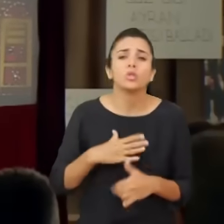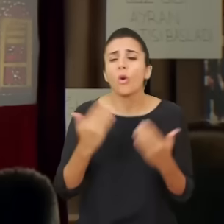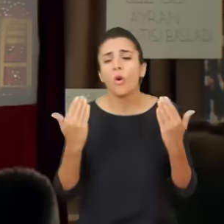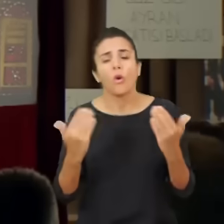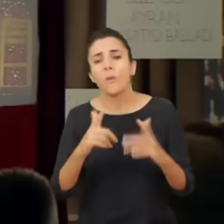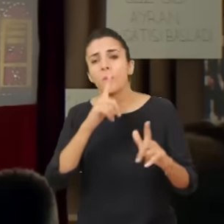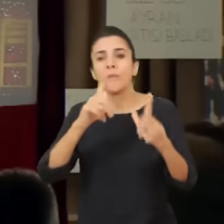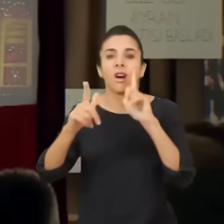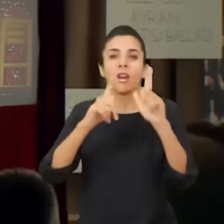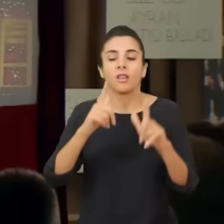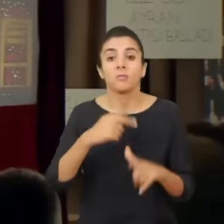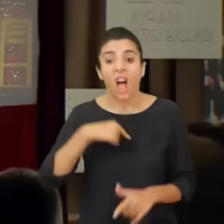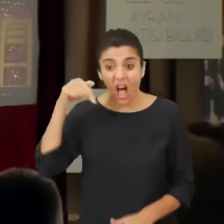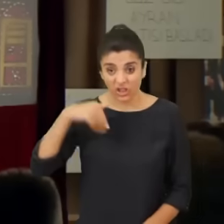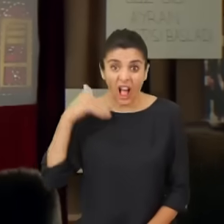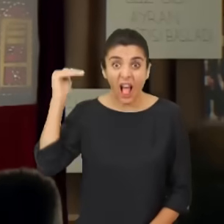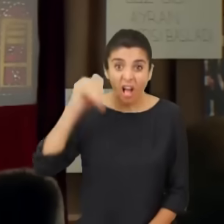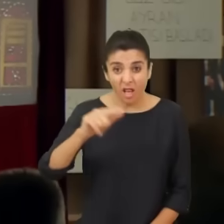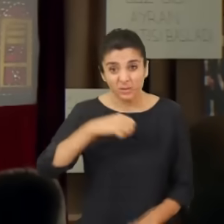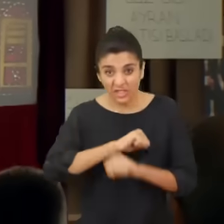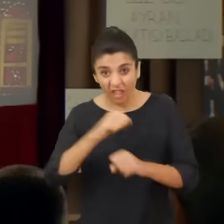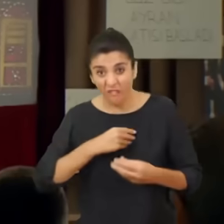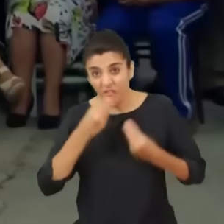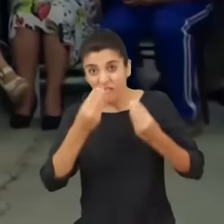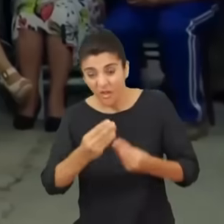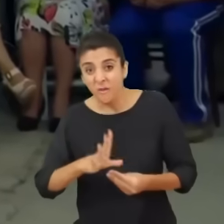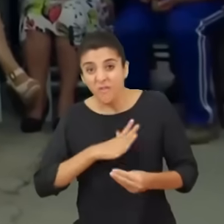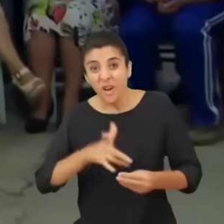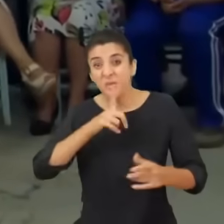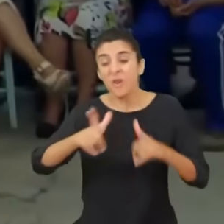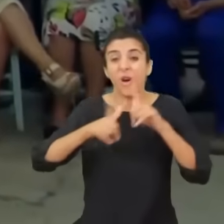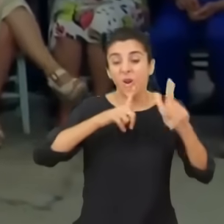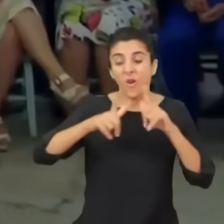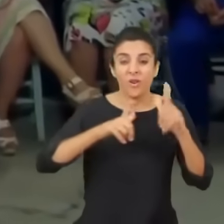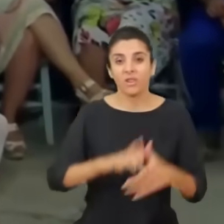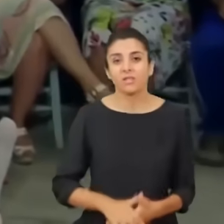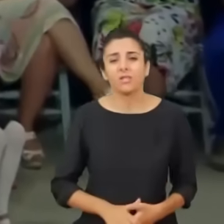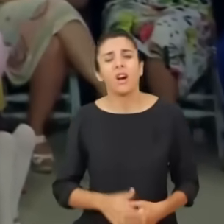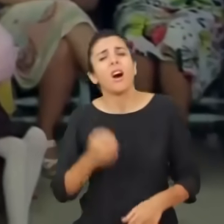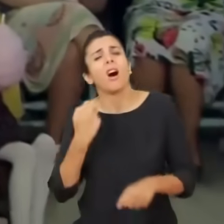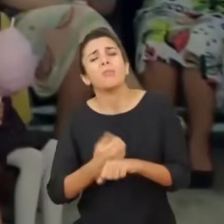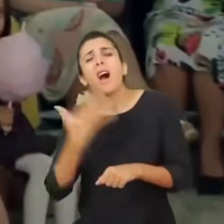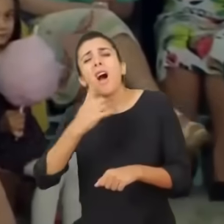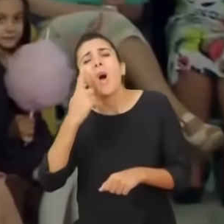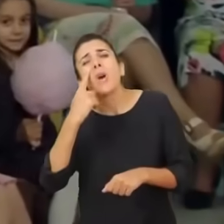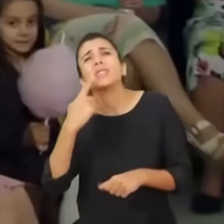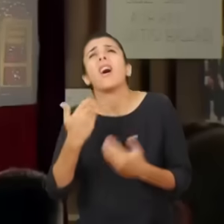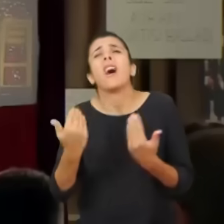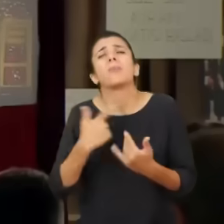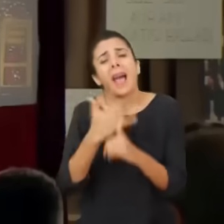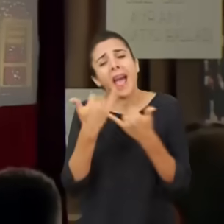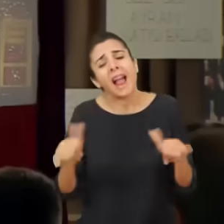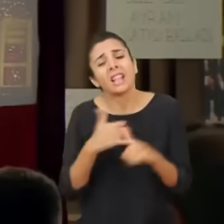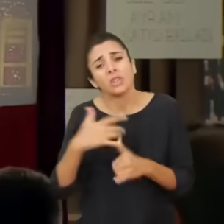aman. Aşağıya gelirse balin yaman. Aman Karagöz'üm yar bana bir eğlence.